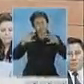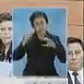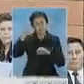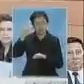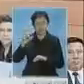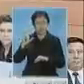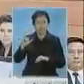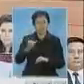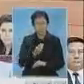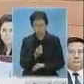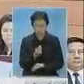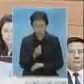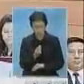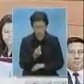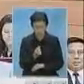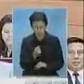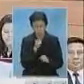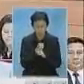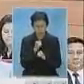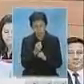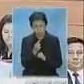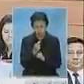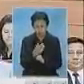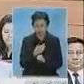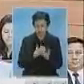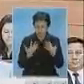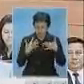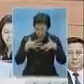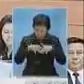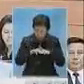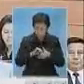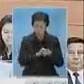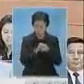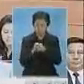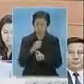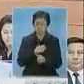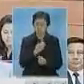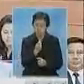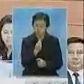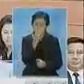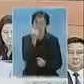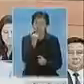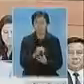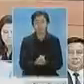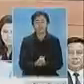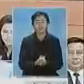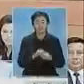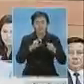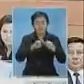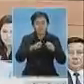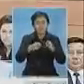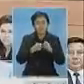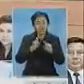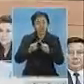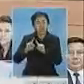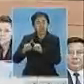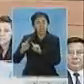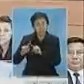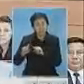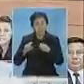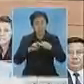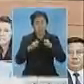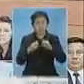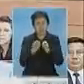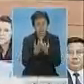ชินวัตรรีบร้อนลุกลี้ลุกลนที่จะปรองดองบอกว่ามีปัญหามากมายปัญหา